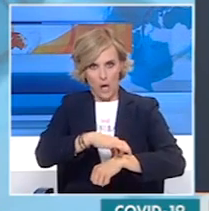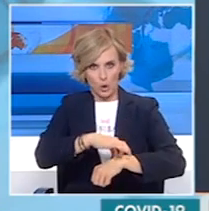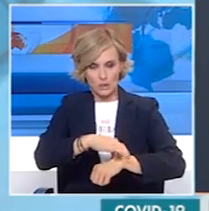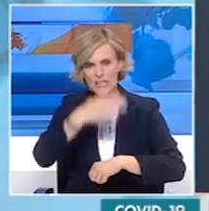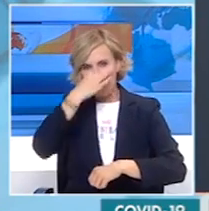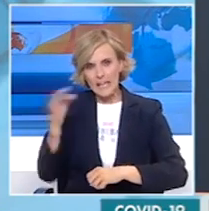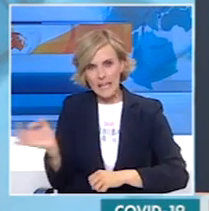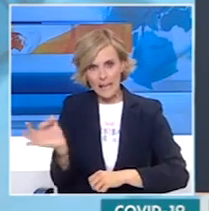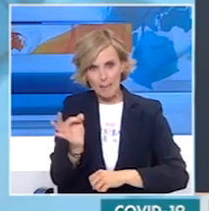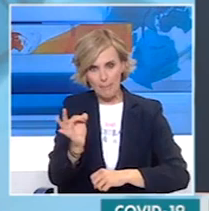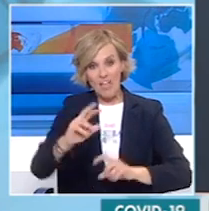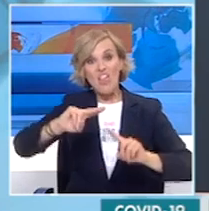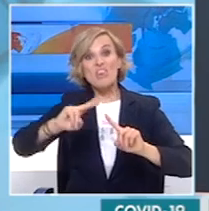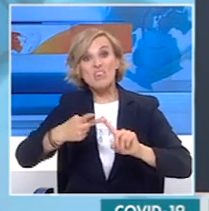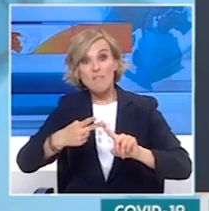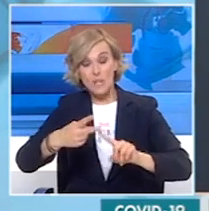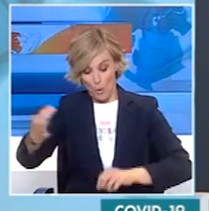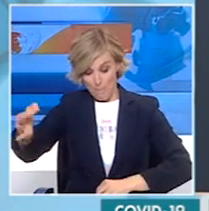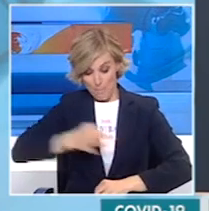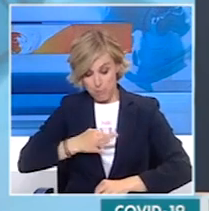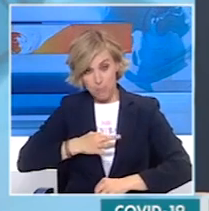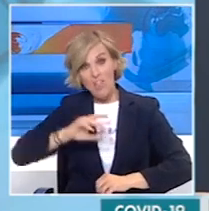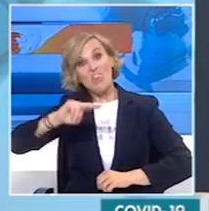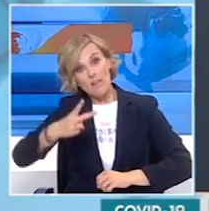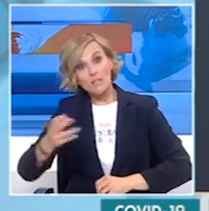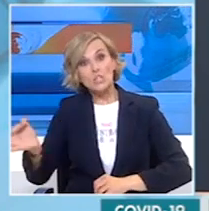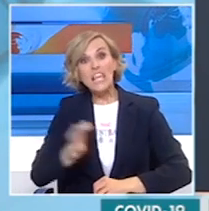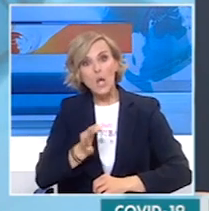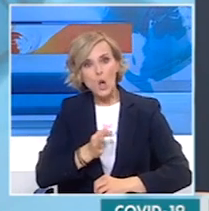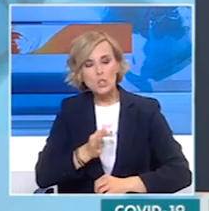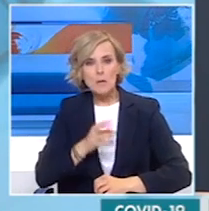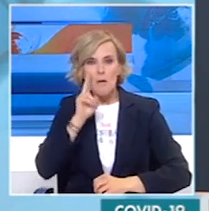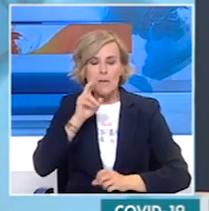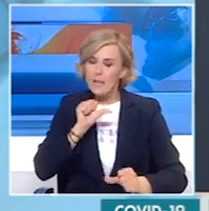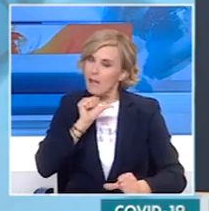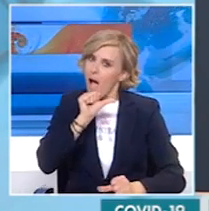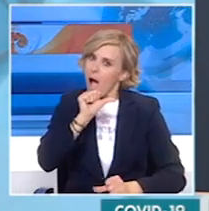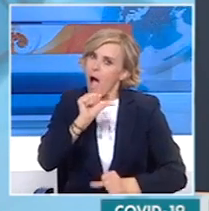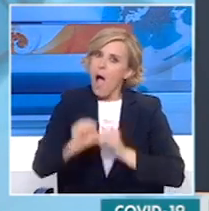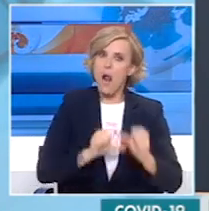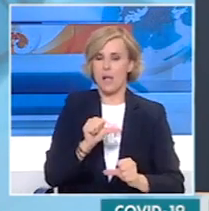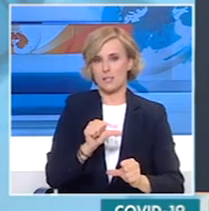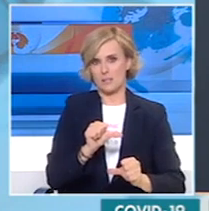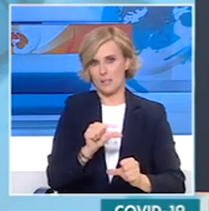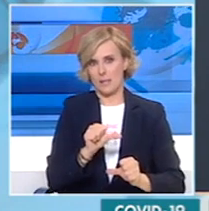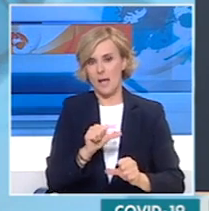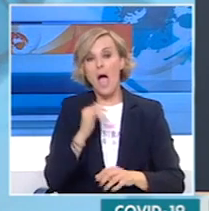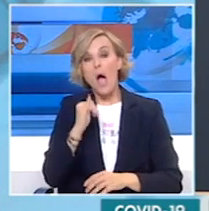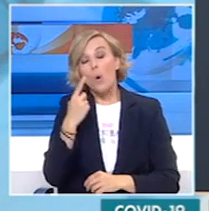άλλον, ανάλογα με το επίπεδο ανοσίας που υπάρχει στον πληθυσμό. Δεν το έχουμε δει, γιατί σε εμάς